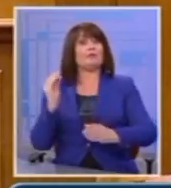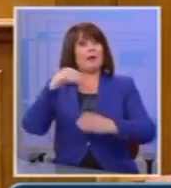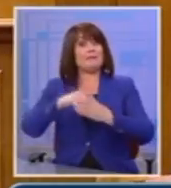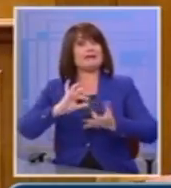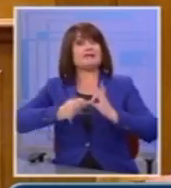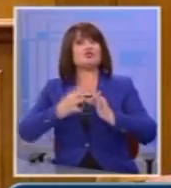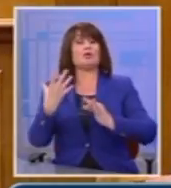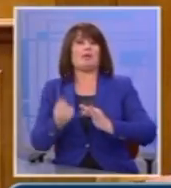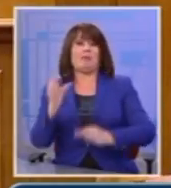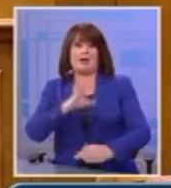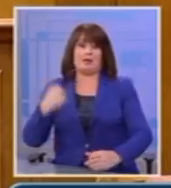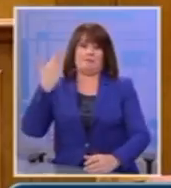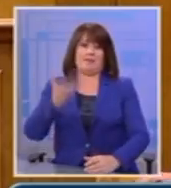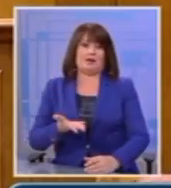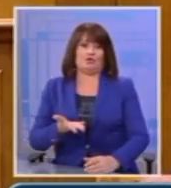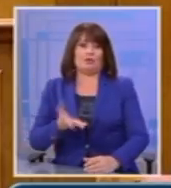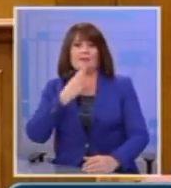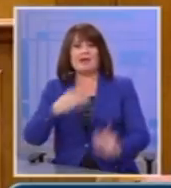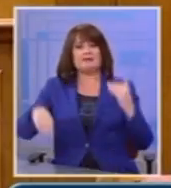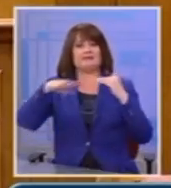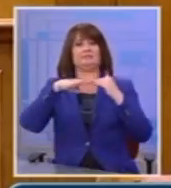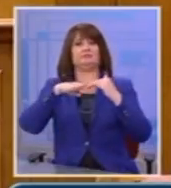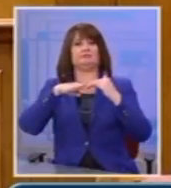Να διαπραγματεύεται ως ίση προς ίσους,